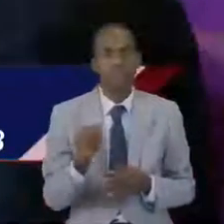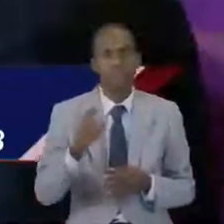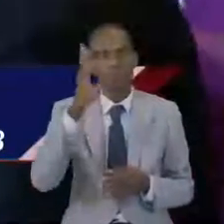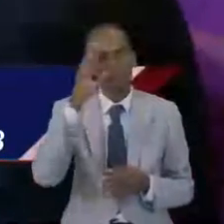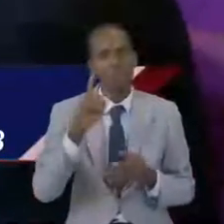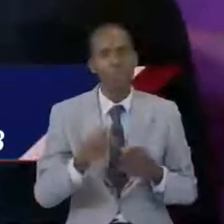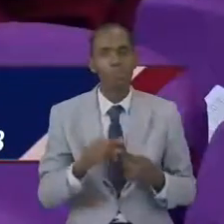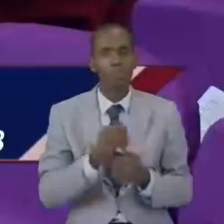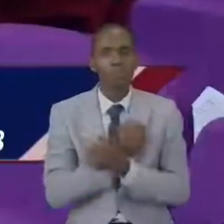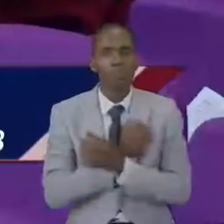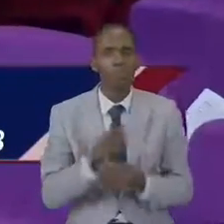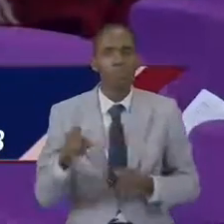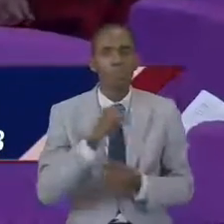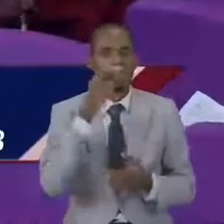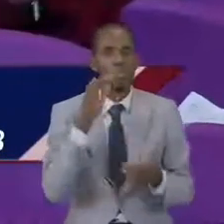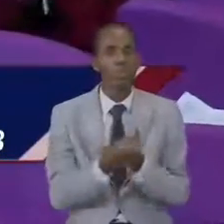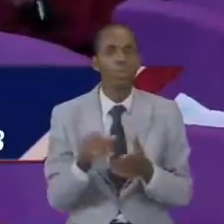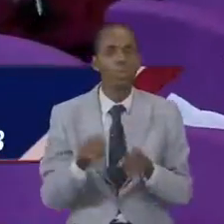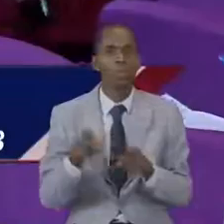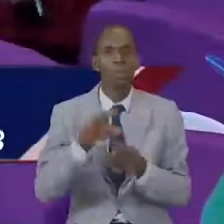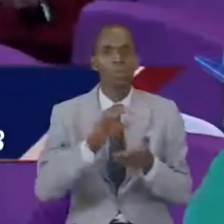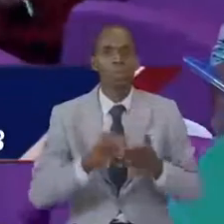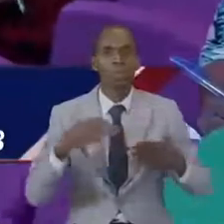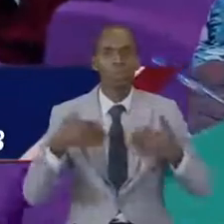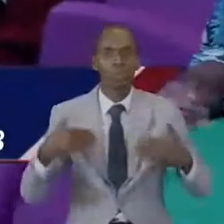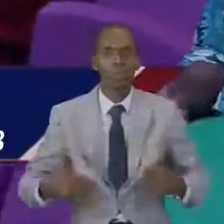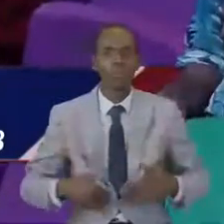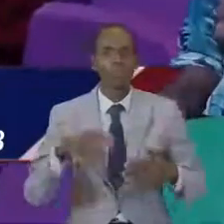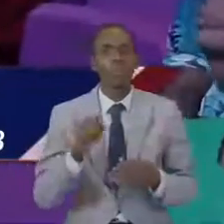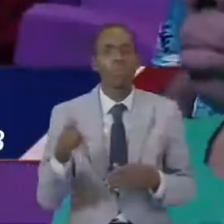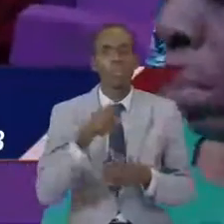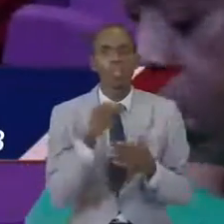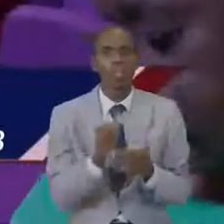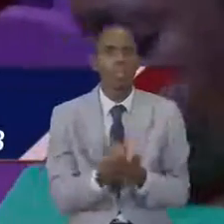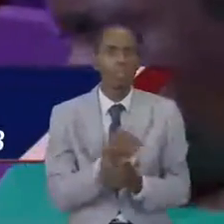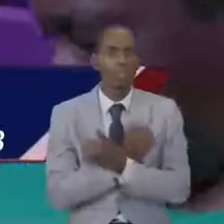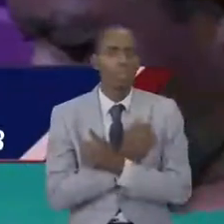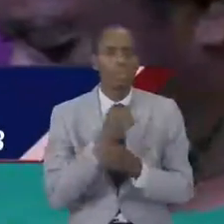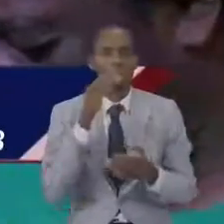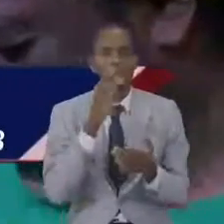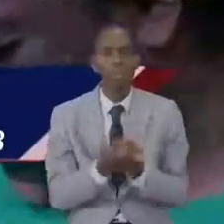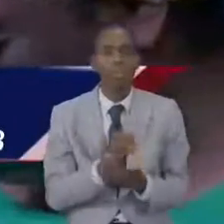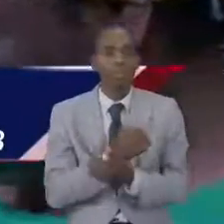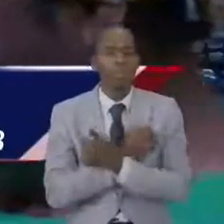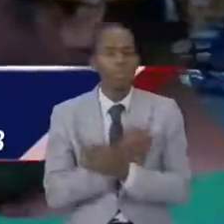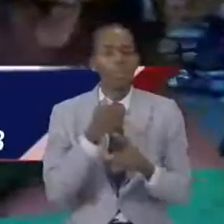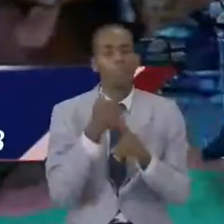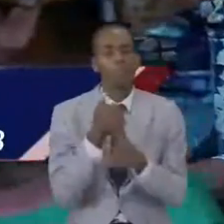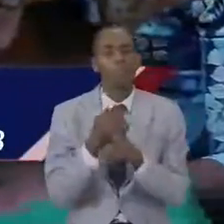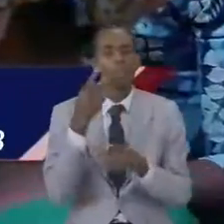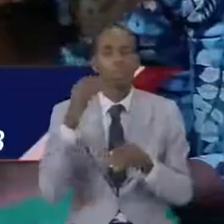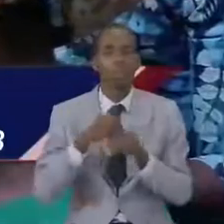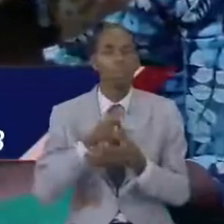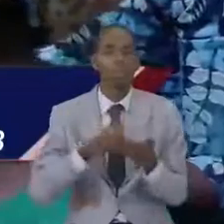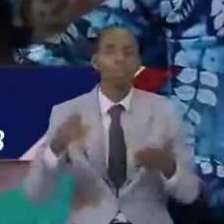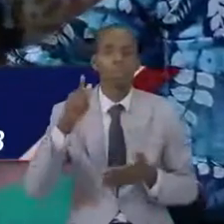c'est ainsi que les maris doivent aimer leur femme comme leur propre corps celui qui aime sa femme sème lui-même verset